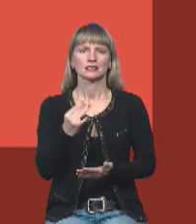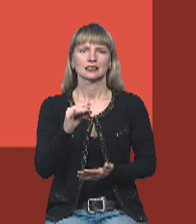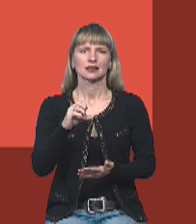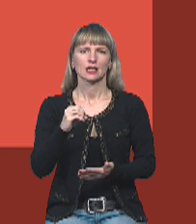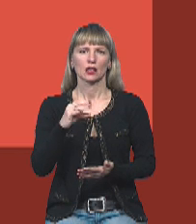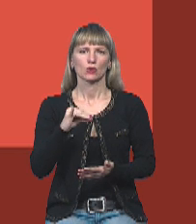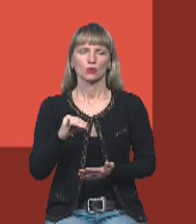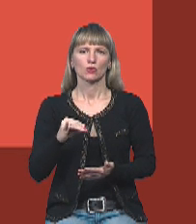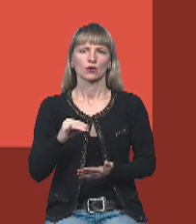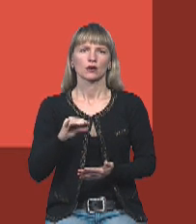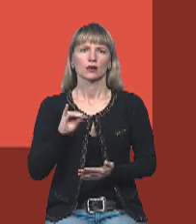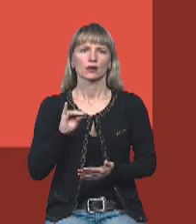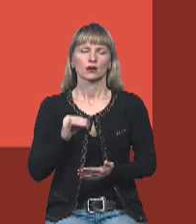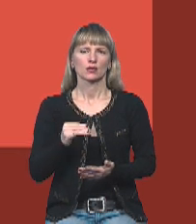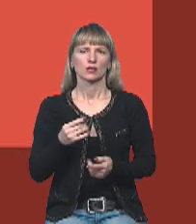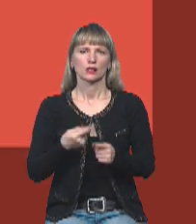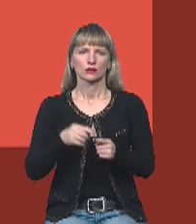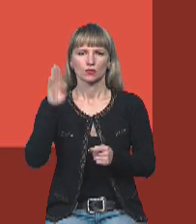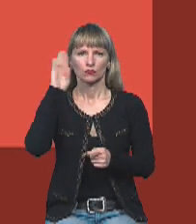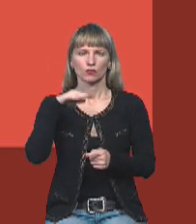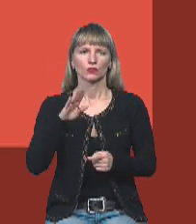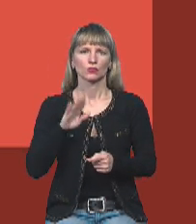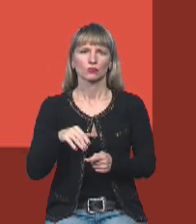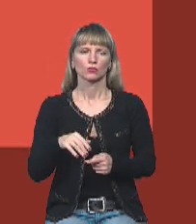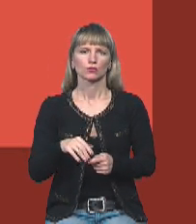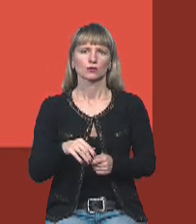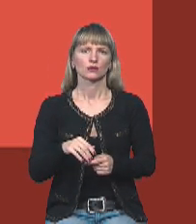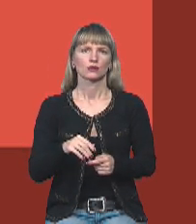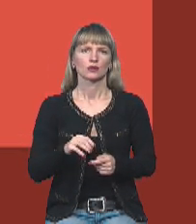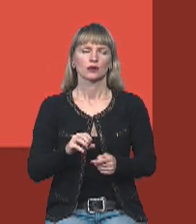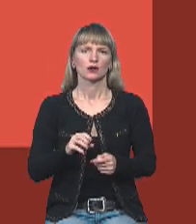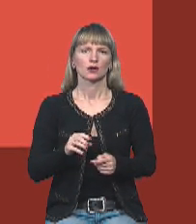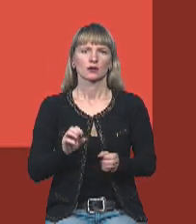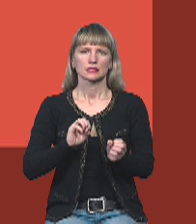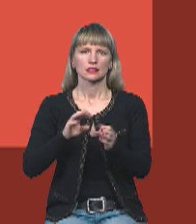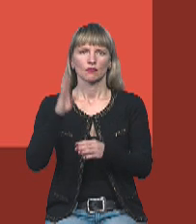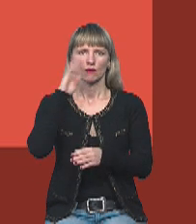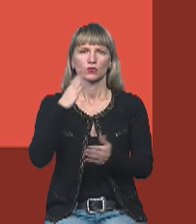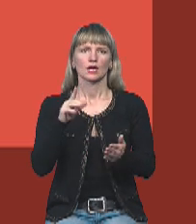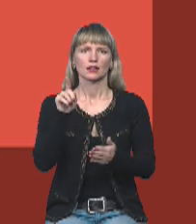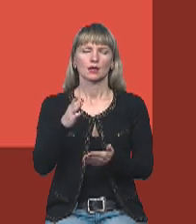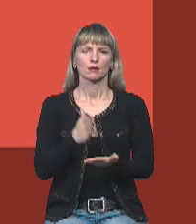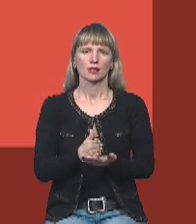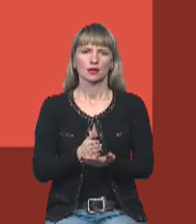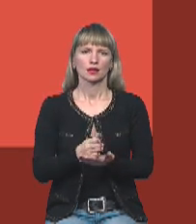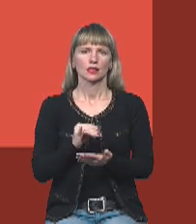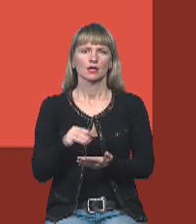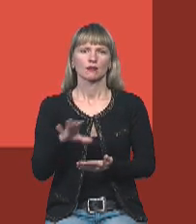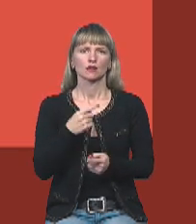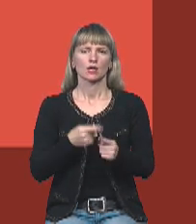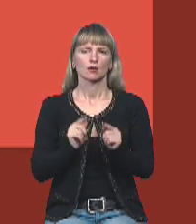що цю воду будуть скидувати річку Вільнянка, яка там протікає, і все це попаде в